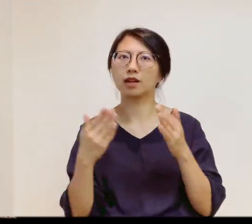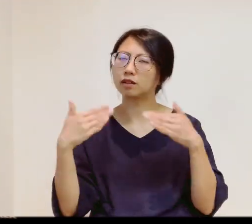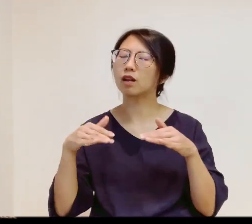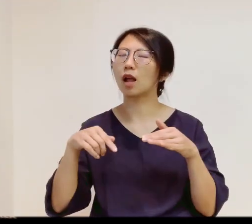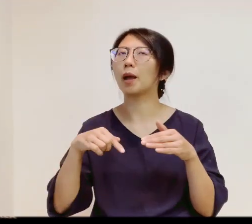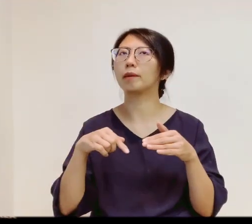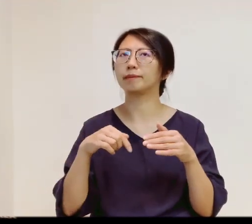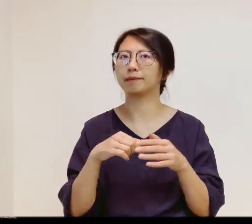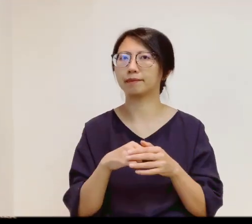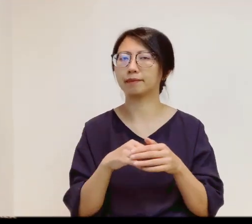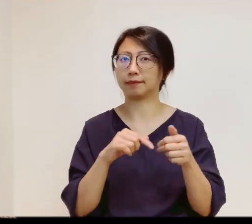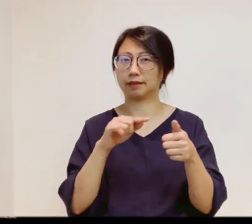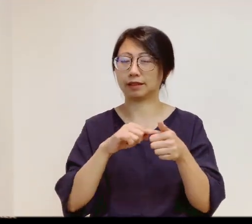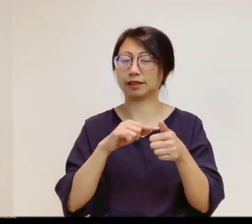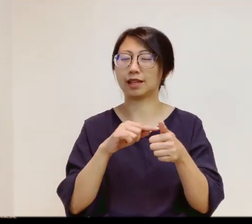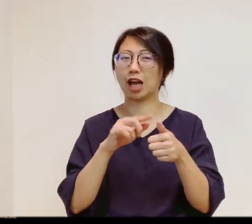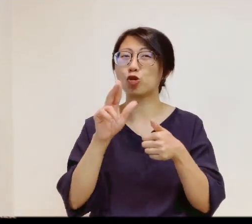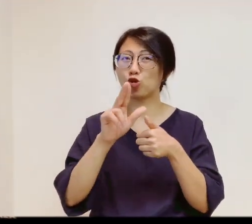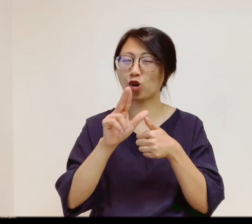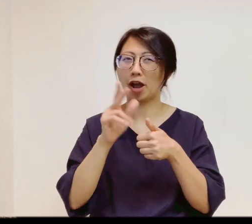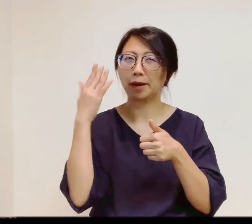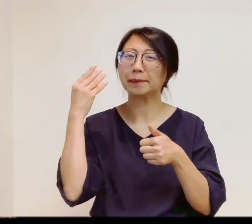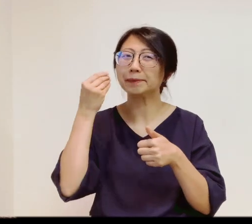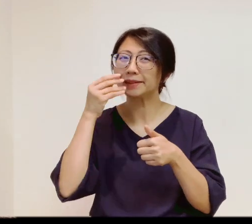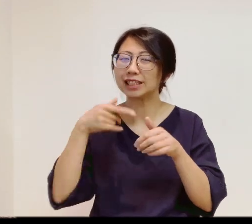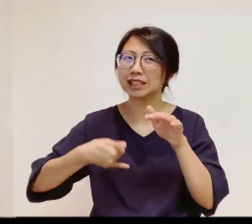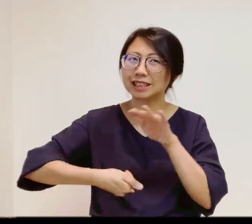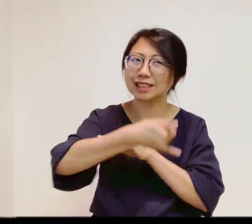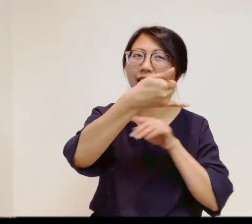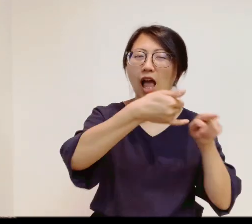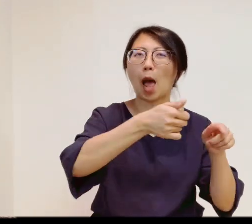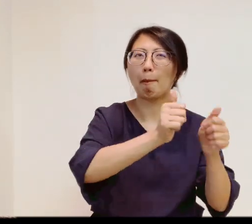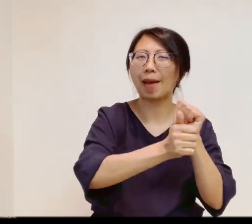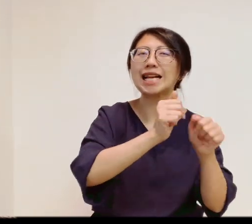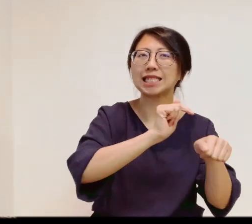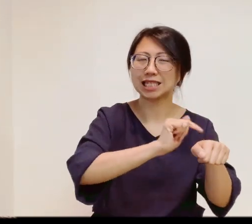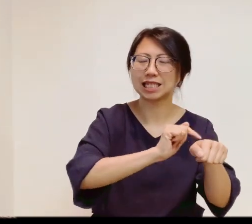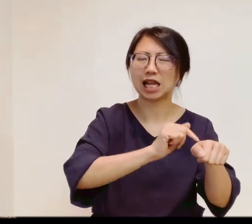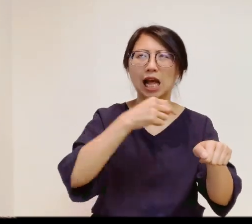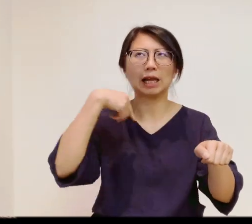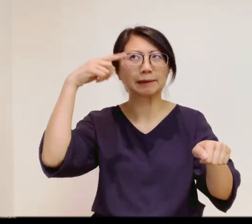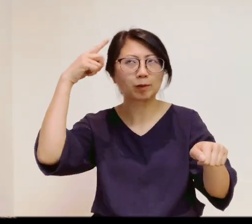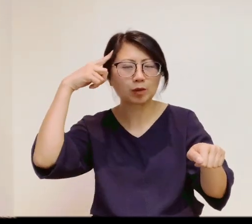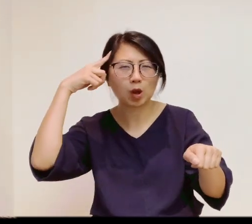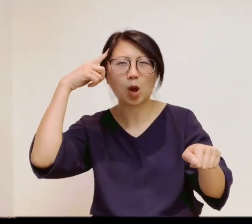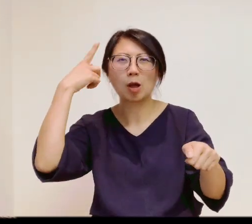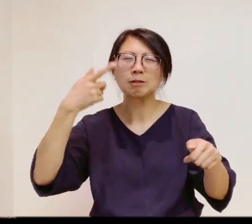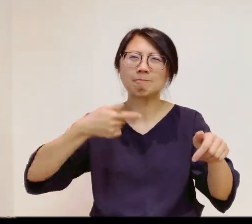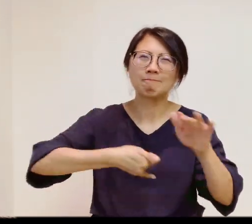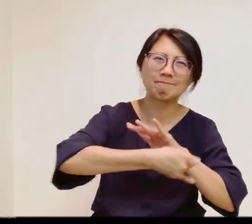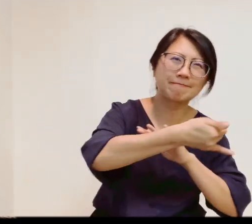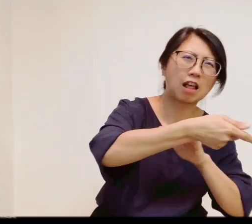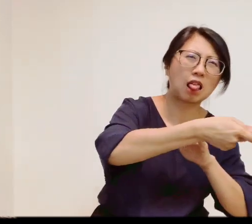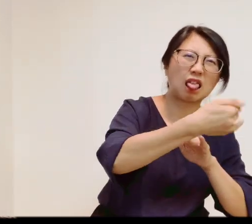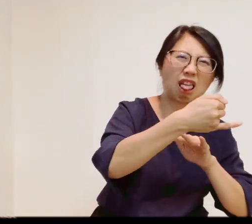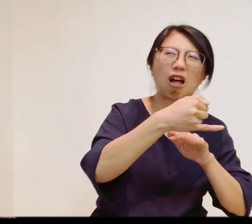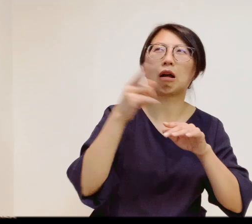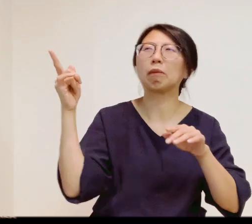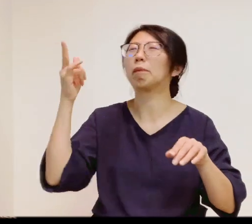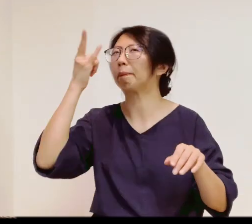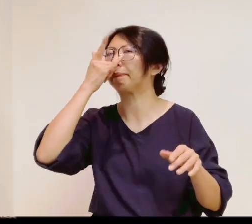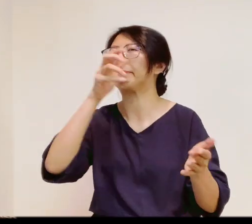諗翻起佢書裏邊都講到咧，佢曾經係喺即係比利時嗰度啊，亦都係想去逃